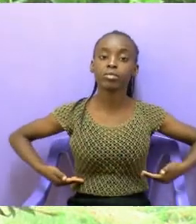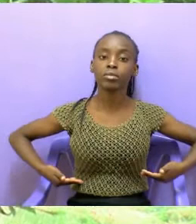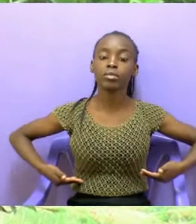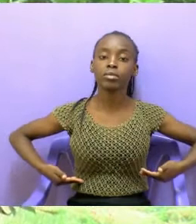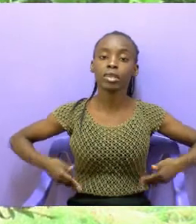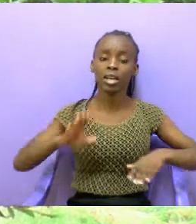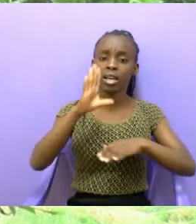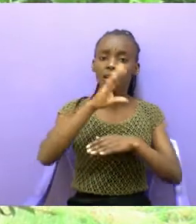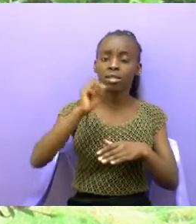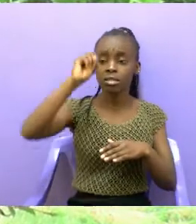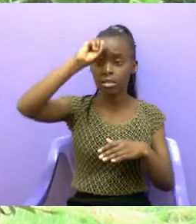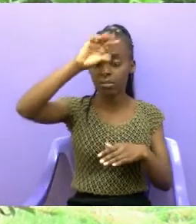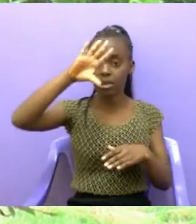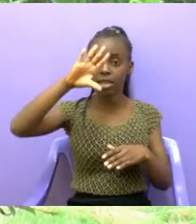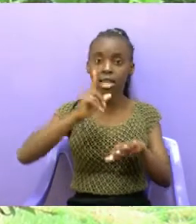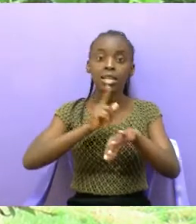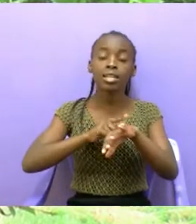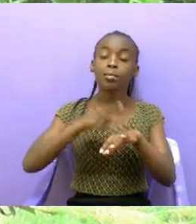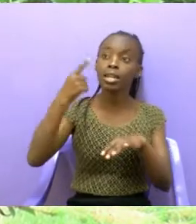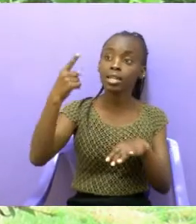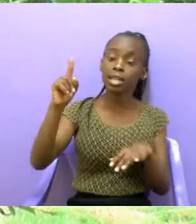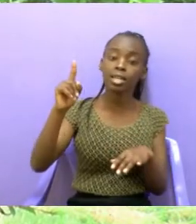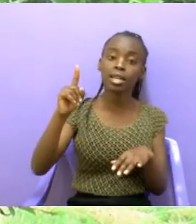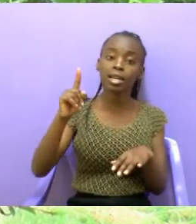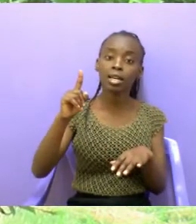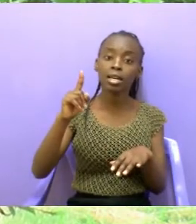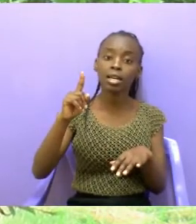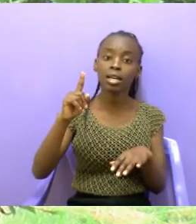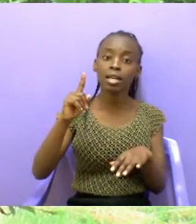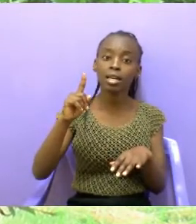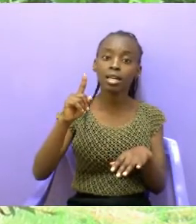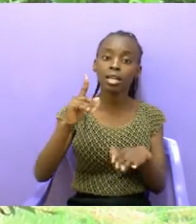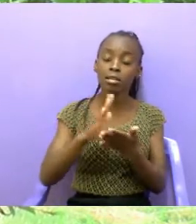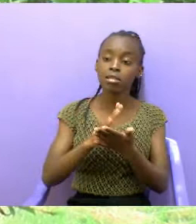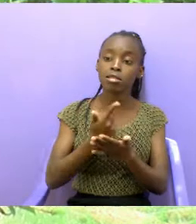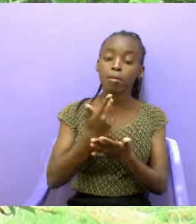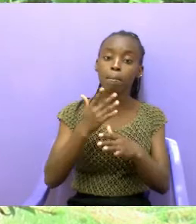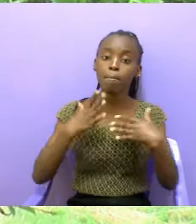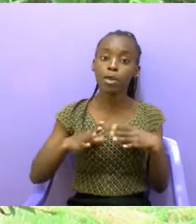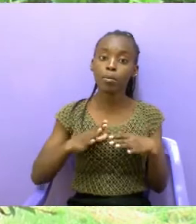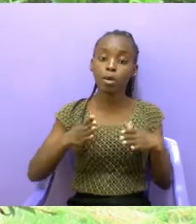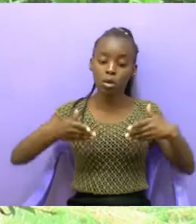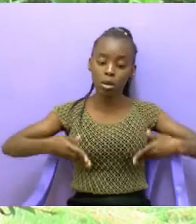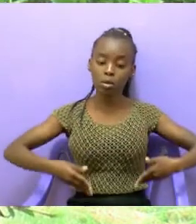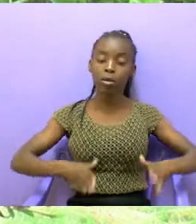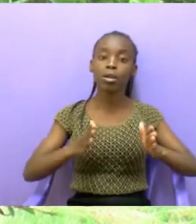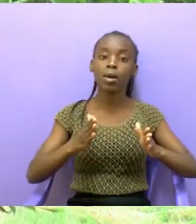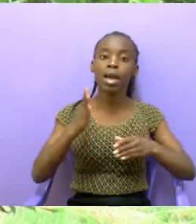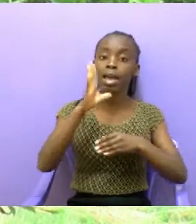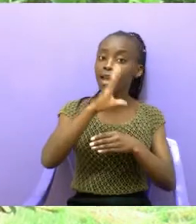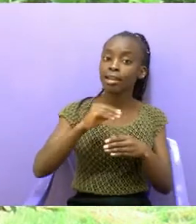Na cha kushangaza ni kwamba alipoondoka yeye, kuna watu walisalia humo ndani Bethlehemu ya Yuda na